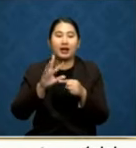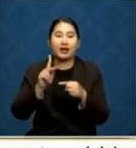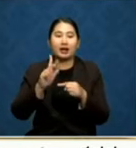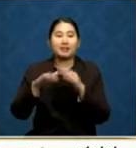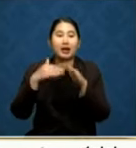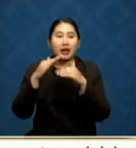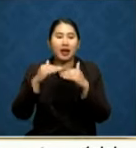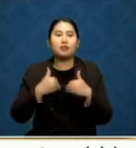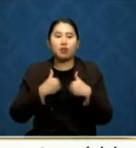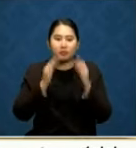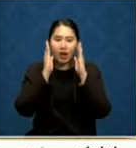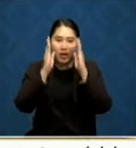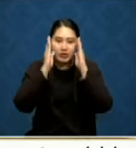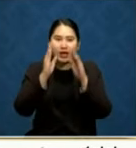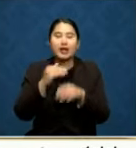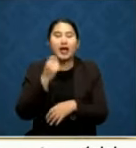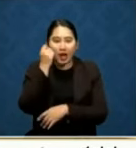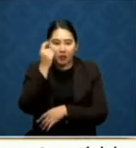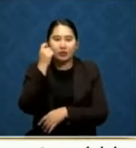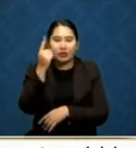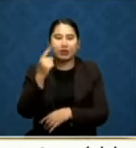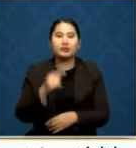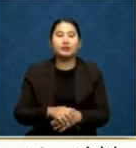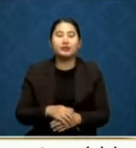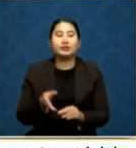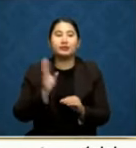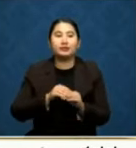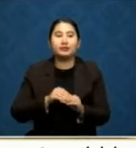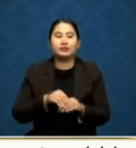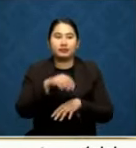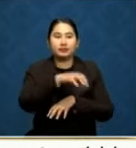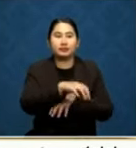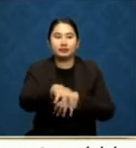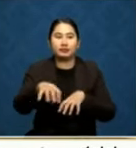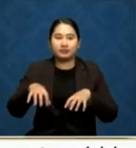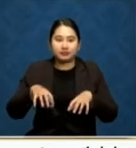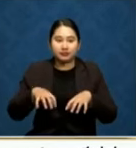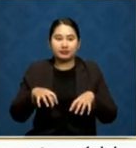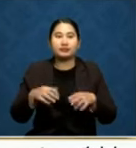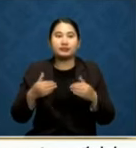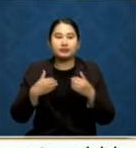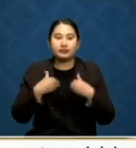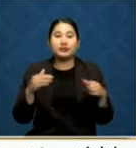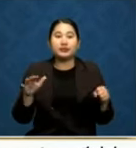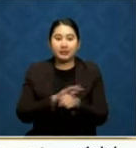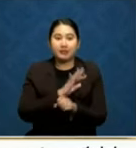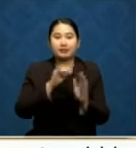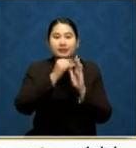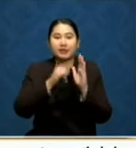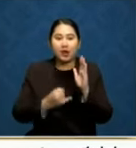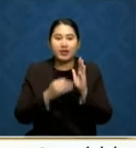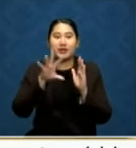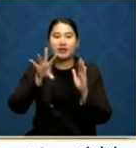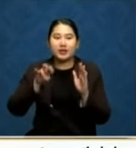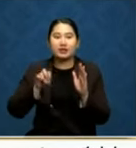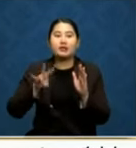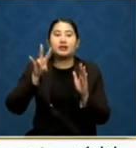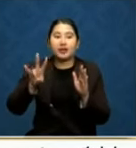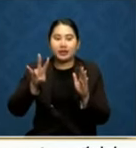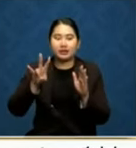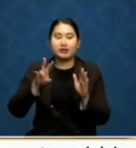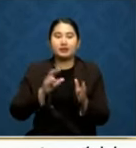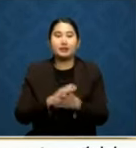ผมเข้าจายคามมงมนของท่านนะครับที่จะเพิ่มปริมาณองคกรของท่านให้ครอบคุม 77 จัหวดทั่วประเทศ